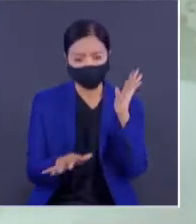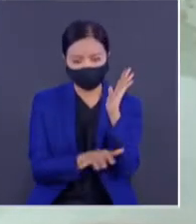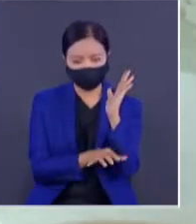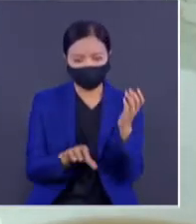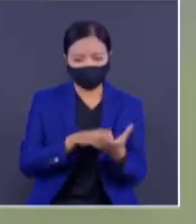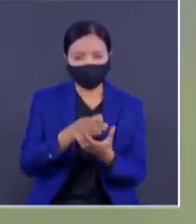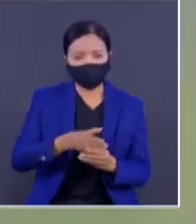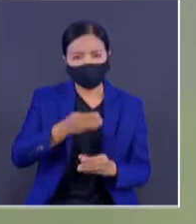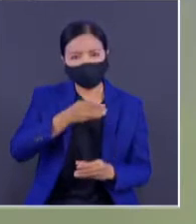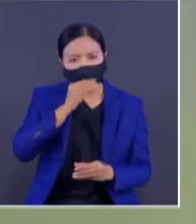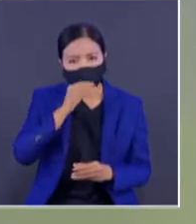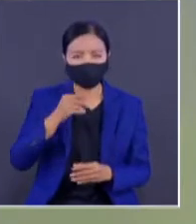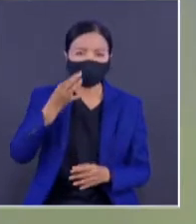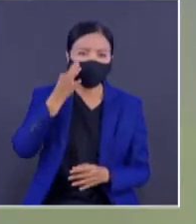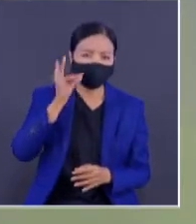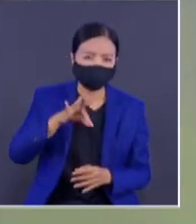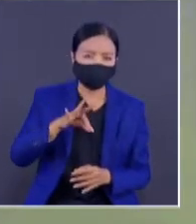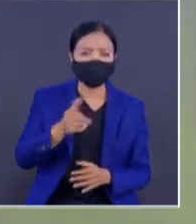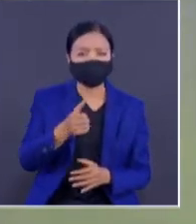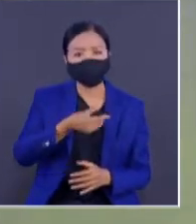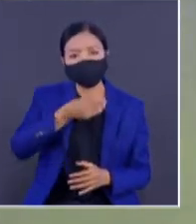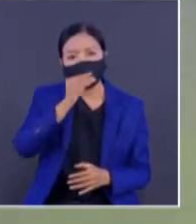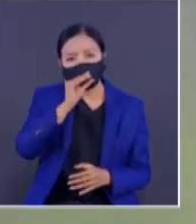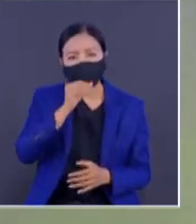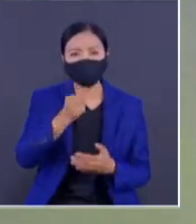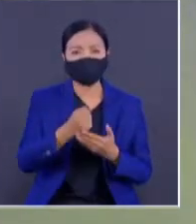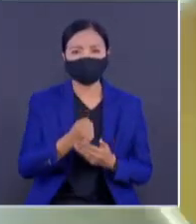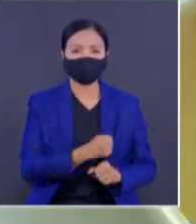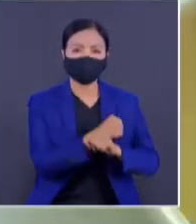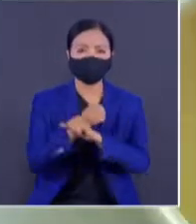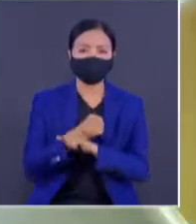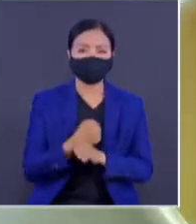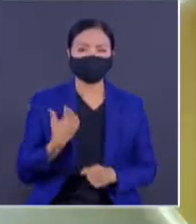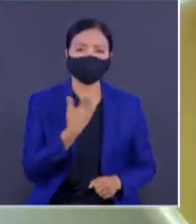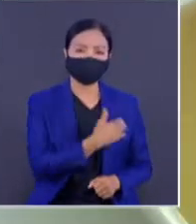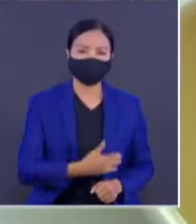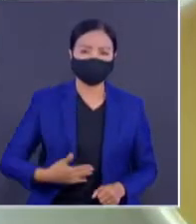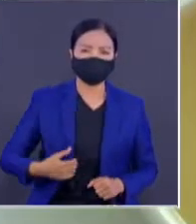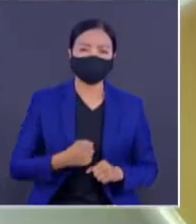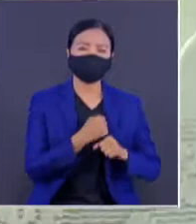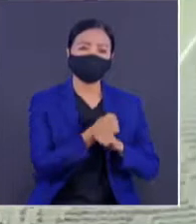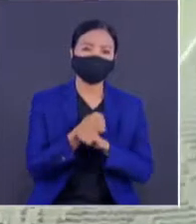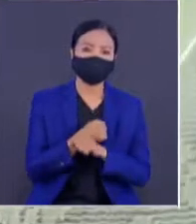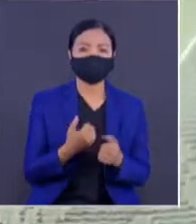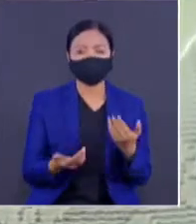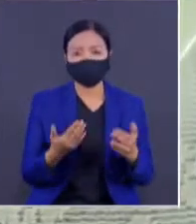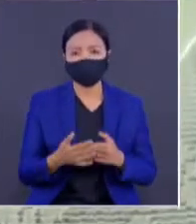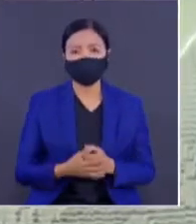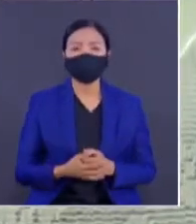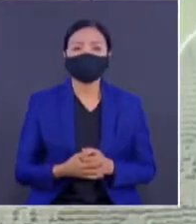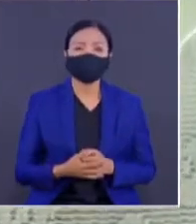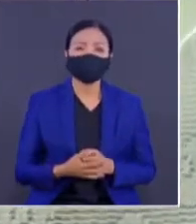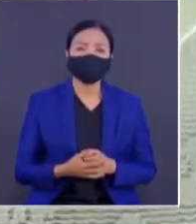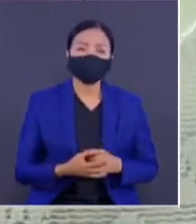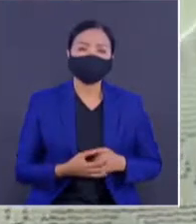แล้วก็จะนำมาผสมกับน้ำผึ้งก็ได้ดื่มเพื่อเป็นการสร้างภูมิคุ้มกันให้กับร่างกายนะคะหรือว่าอีกอย่างหนึ่งเขาบ